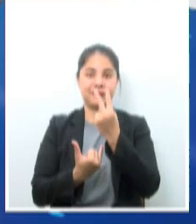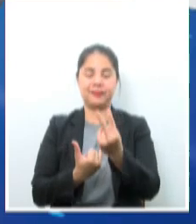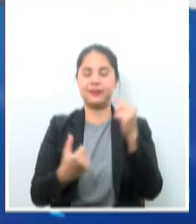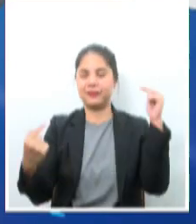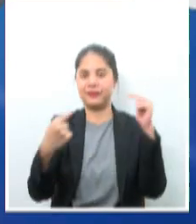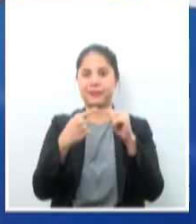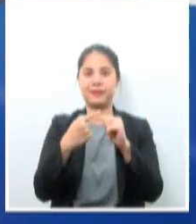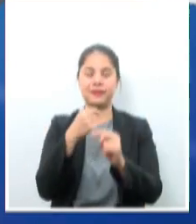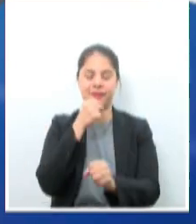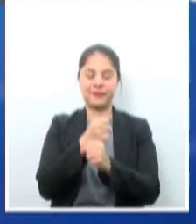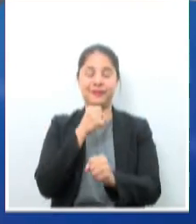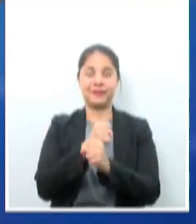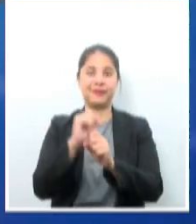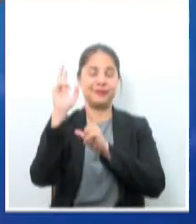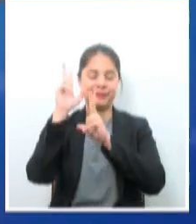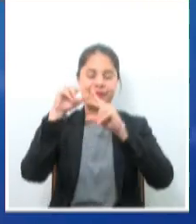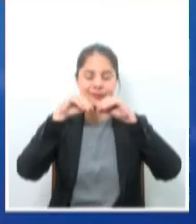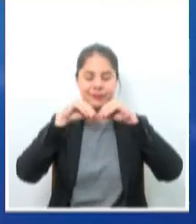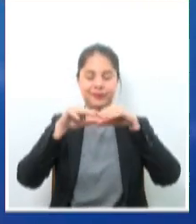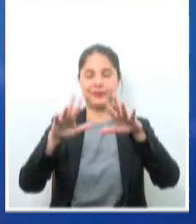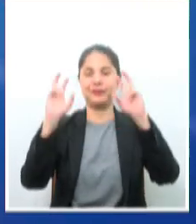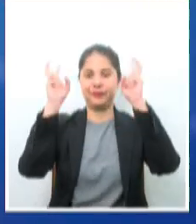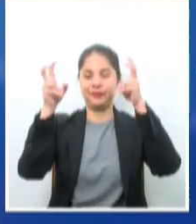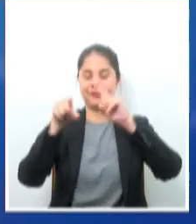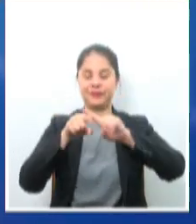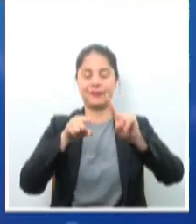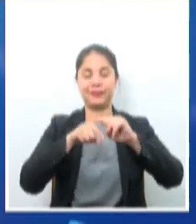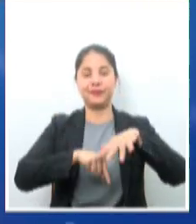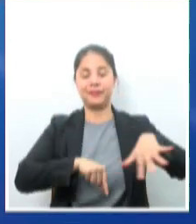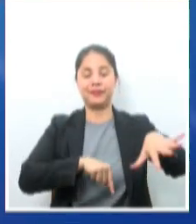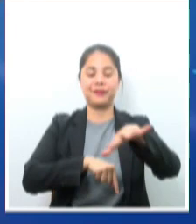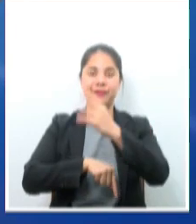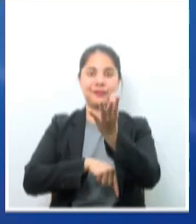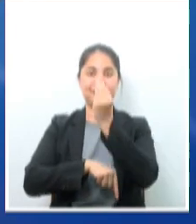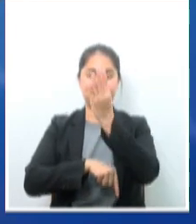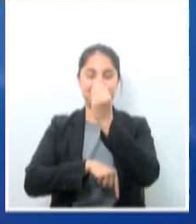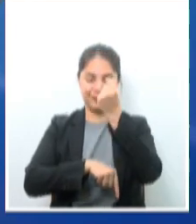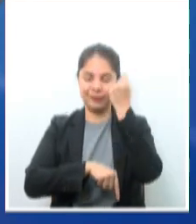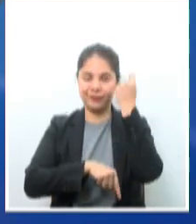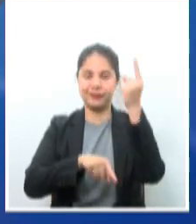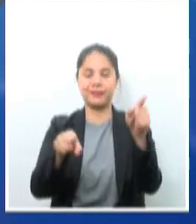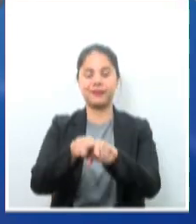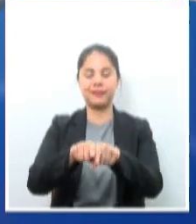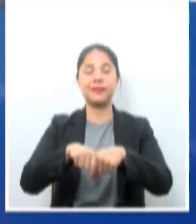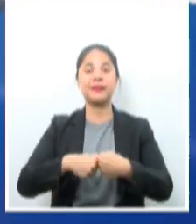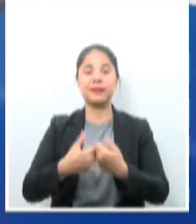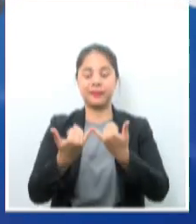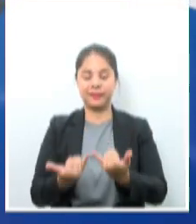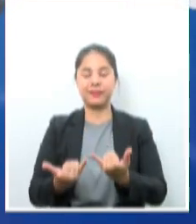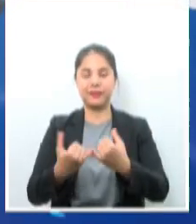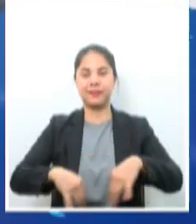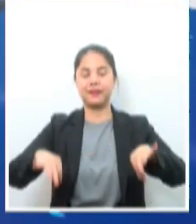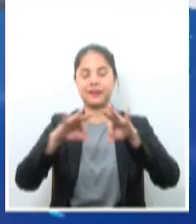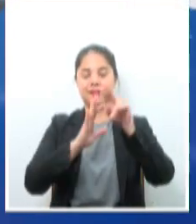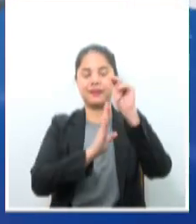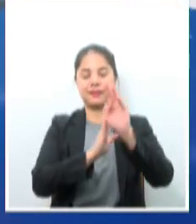ใช้ช่องทางนี้เป็นการถ่ายทอดประเด็นที่เกี่ยวข้องนะคะเพื่อให้ทุกท่านได้รับรู้รับทราบร่วมกันนะคะเพื่อให้การขับเคลื่อนนโยบายใน